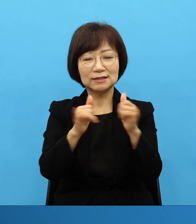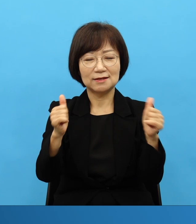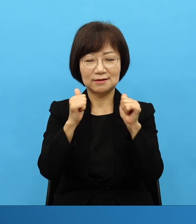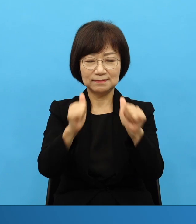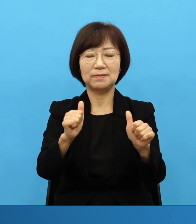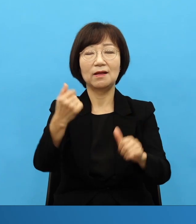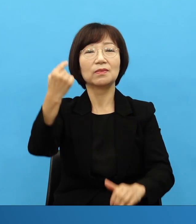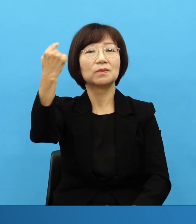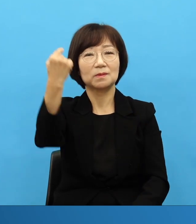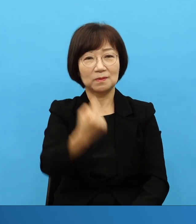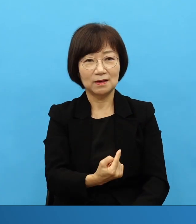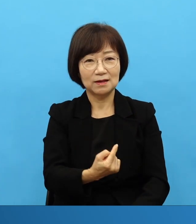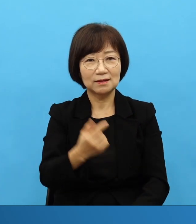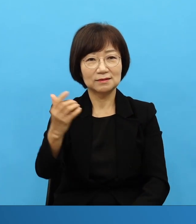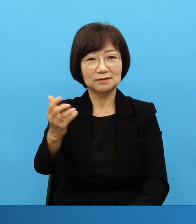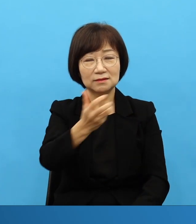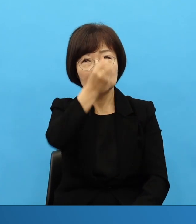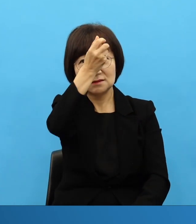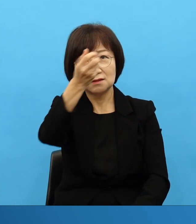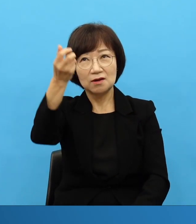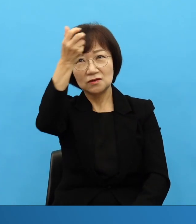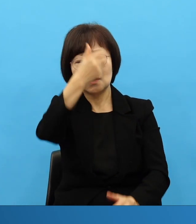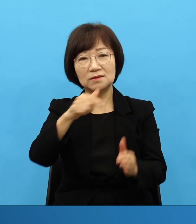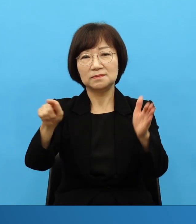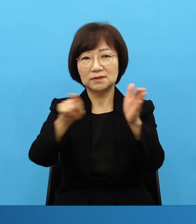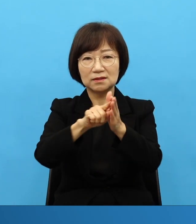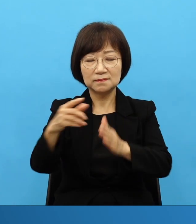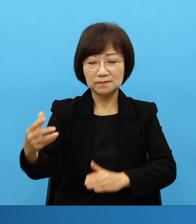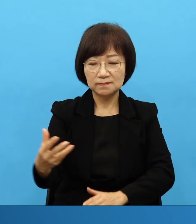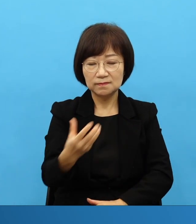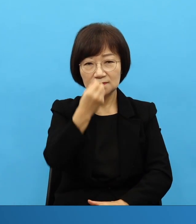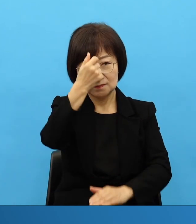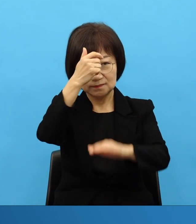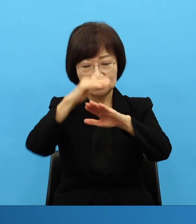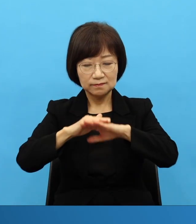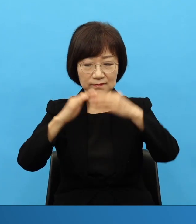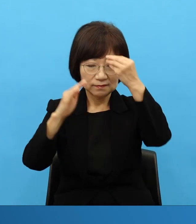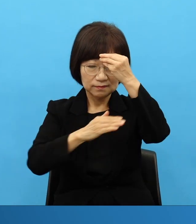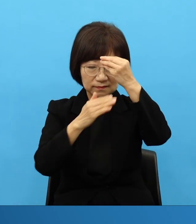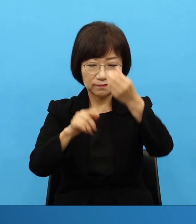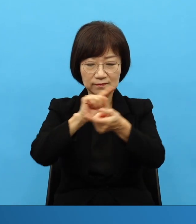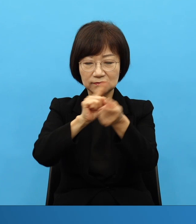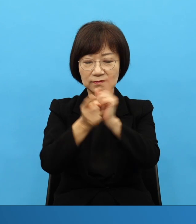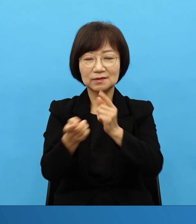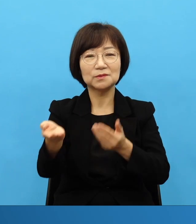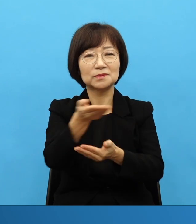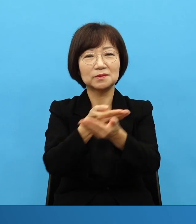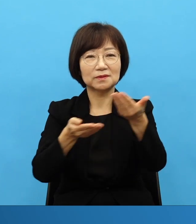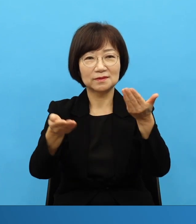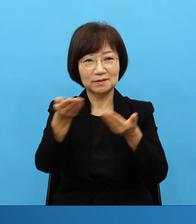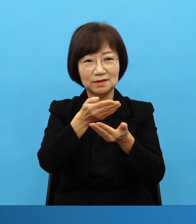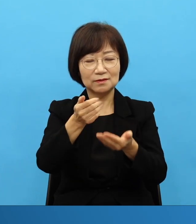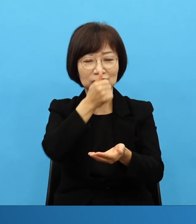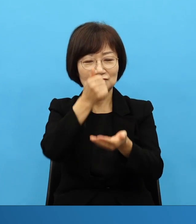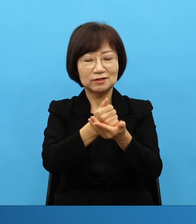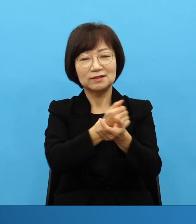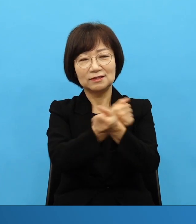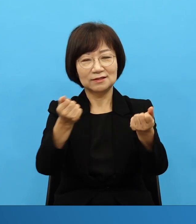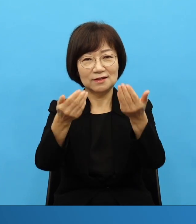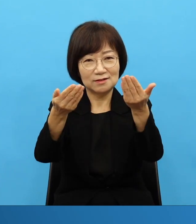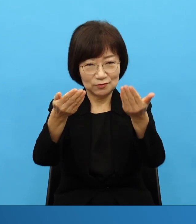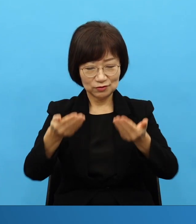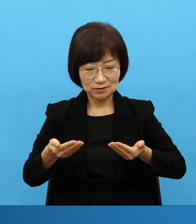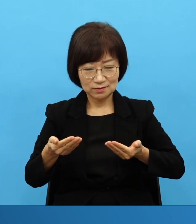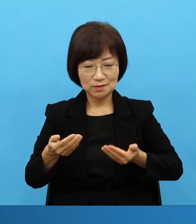죽은 자를 심판하러 오시리라. 성령을 믿사하며 거룩한 공예와 성도가 서로 교도하는 것과